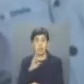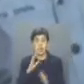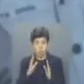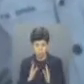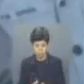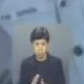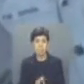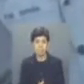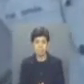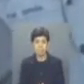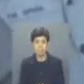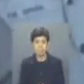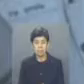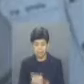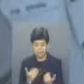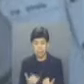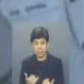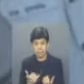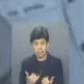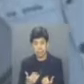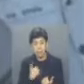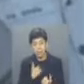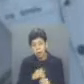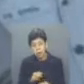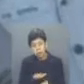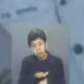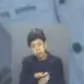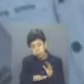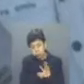ะครับซึ่งขณะนี้ก็ได้เดินทางไป